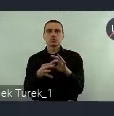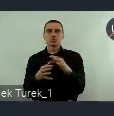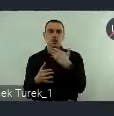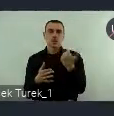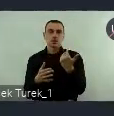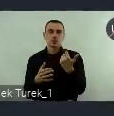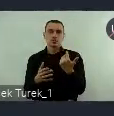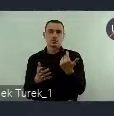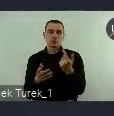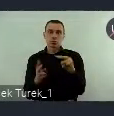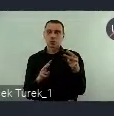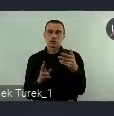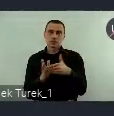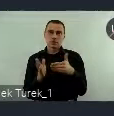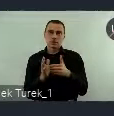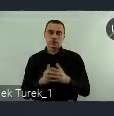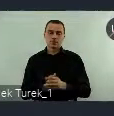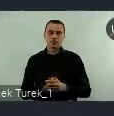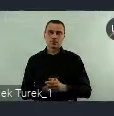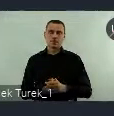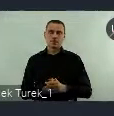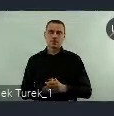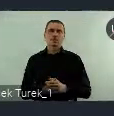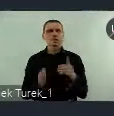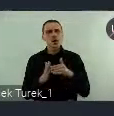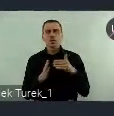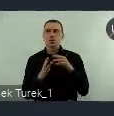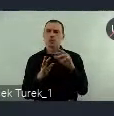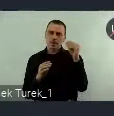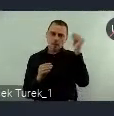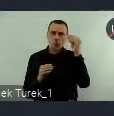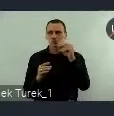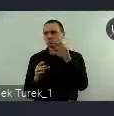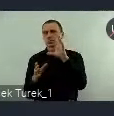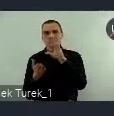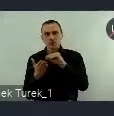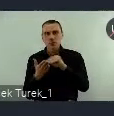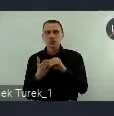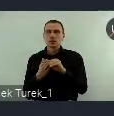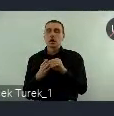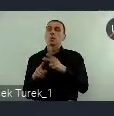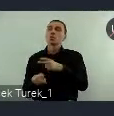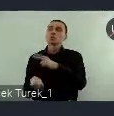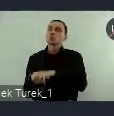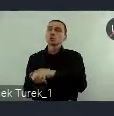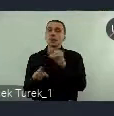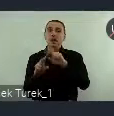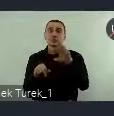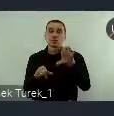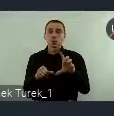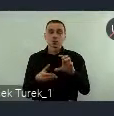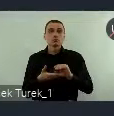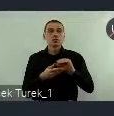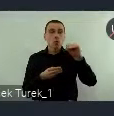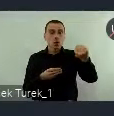być trochę czasu potrzeba żeby wypracować dobrą praktykę Czy urząd pozwoli wam te środki przesłać na coś innego i rozliczyć czy będziecie musieli